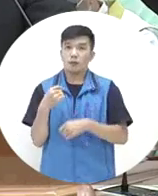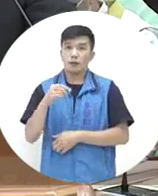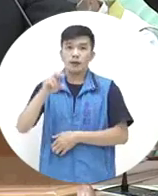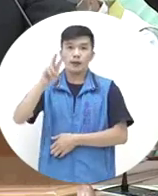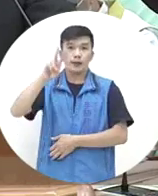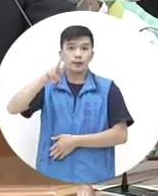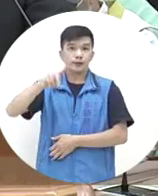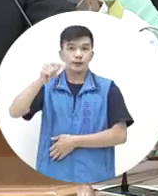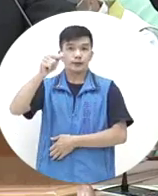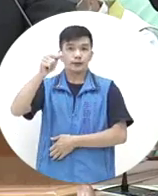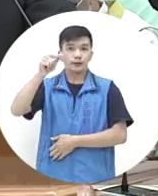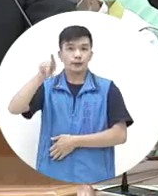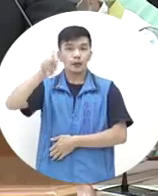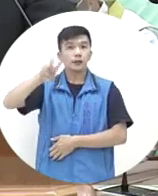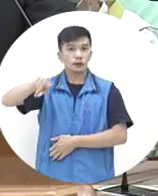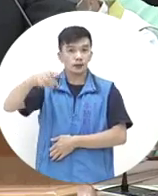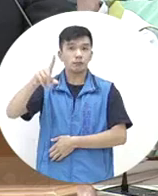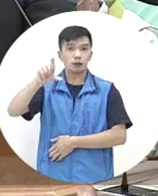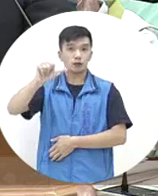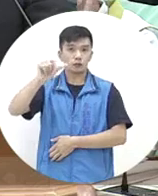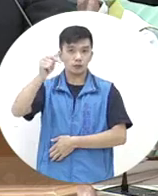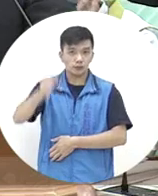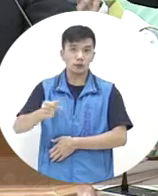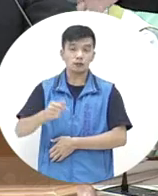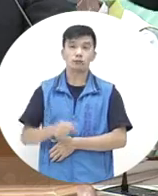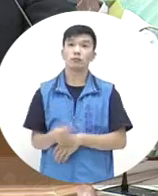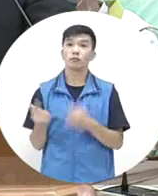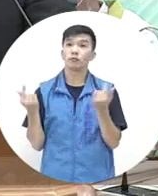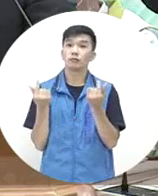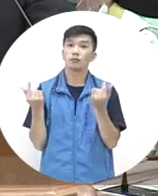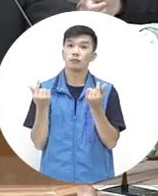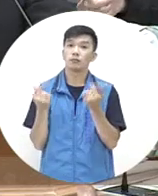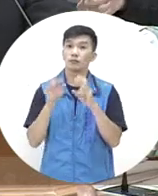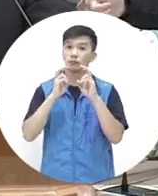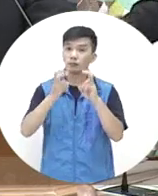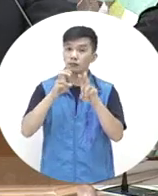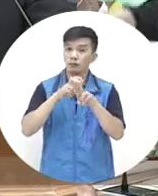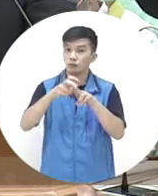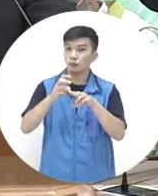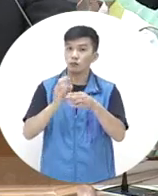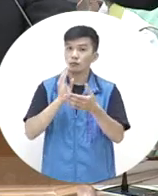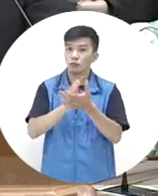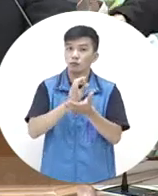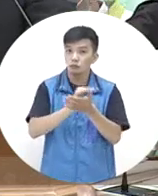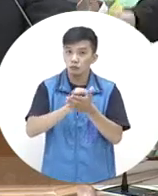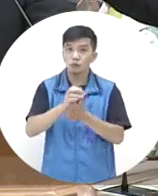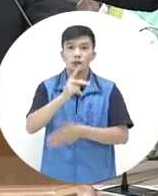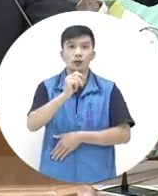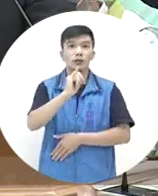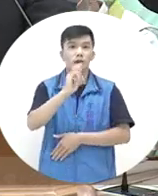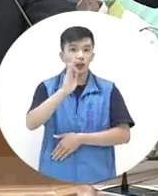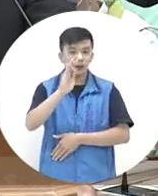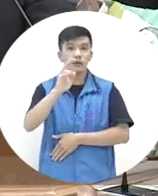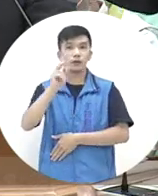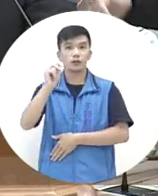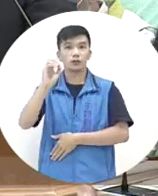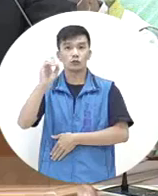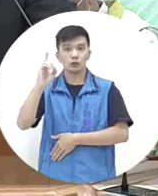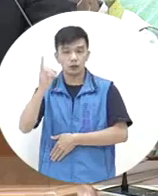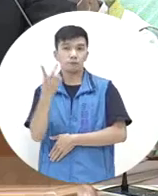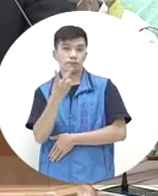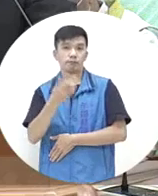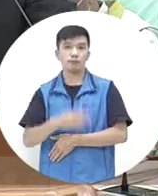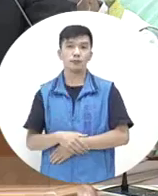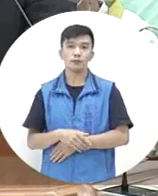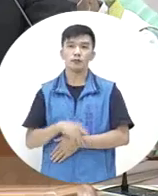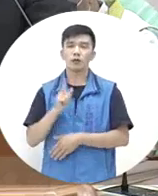自筹呢，都包含了这个轨道基金投入的，包含 TIF， 包含 TOD， 好啊，票价其实吼、哦、那是算